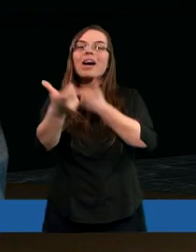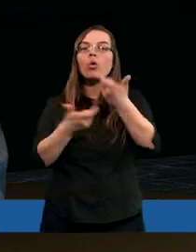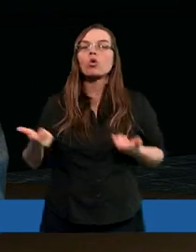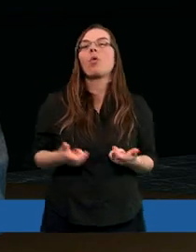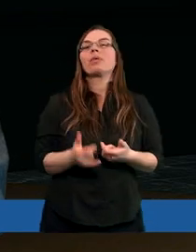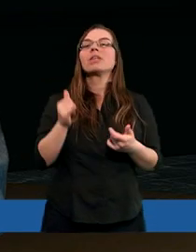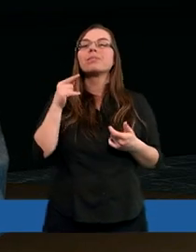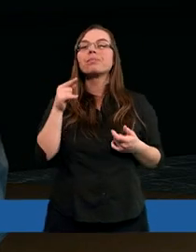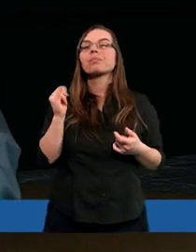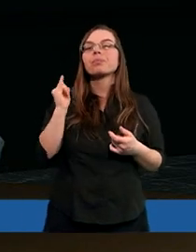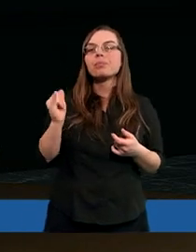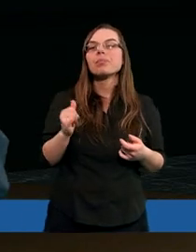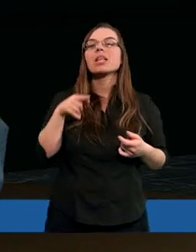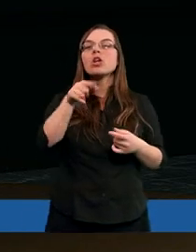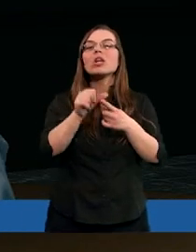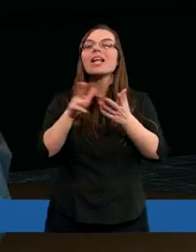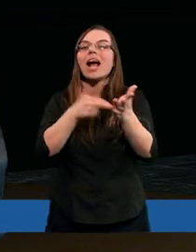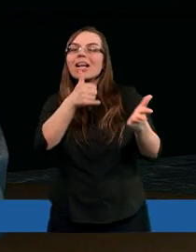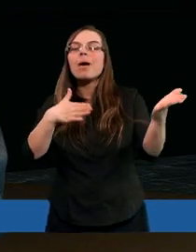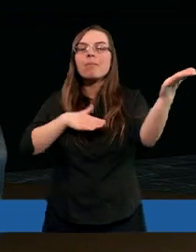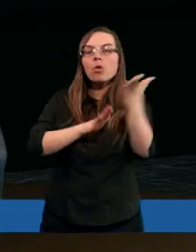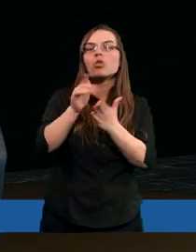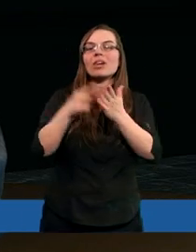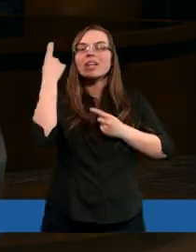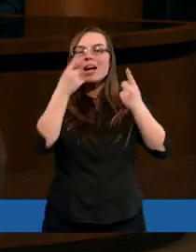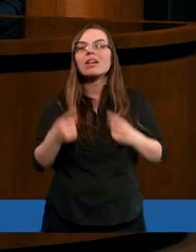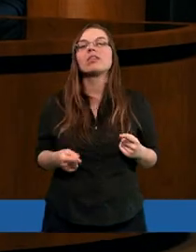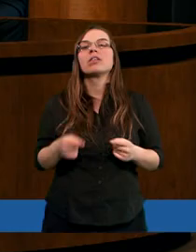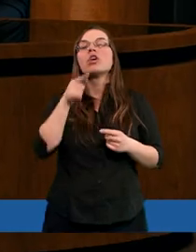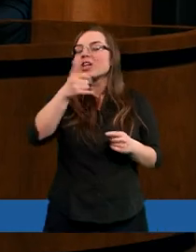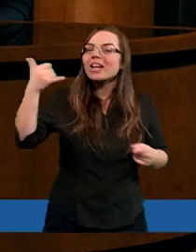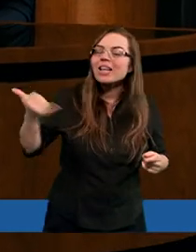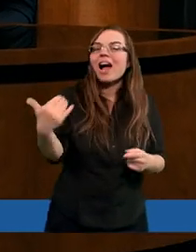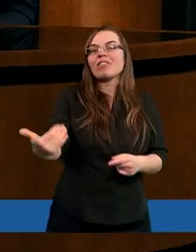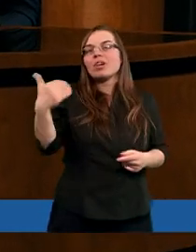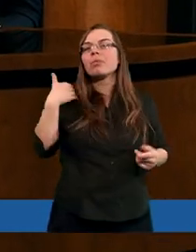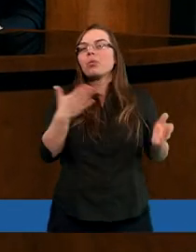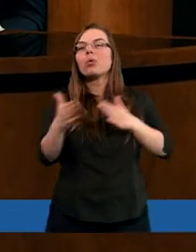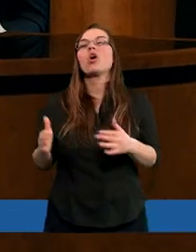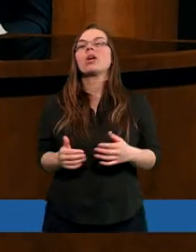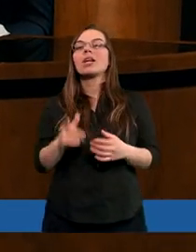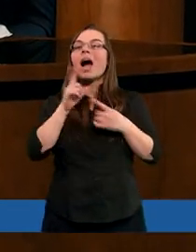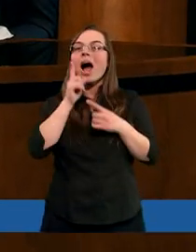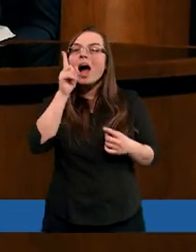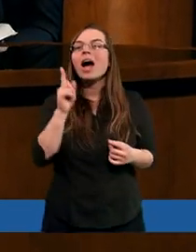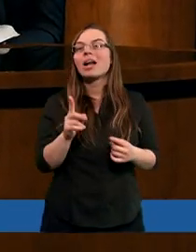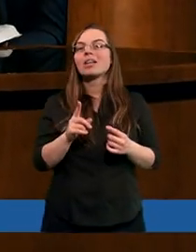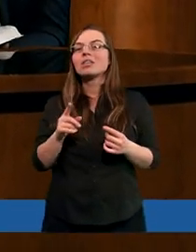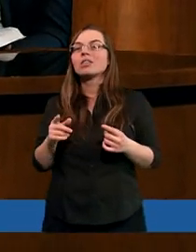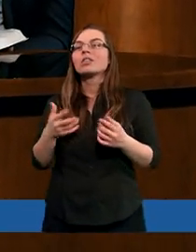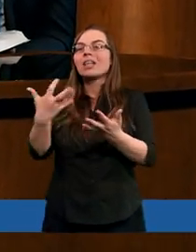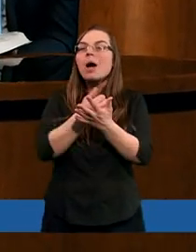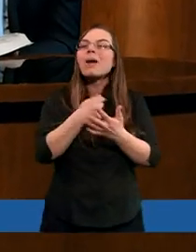ale on tu jest jakby, tu jest na samym początku stoi. tak, jak był zawsze. Szybki, wraz w